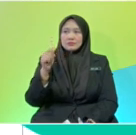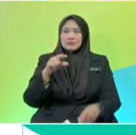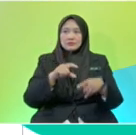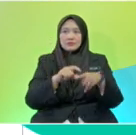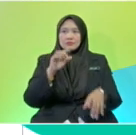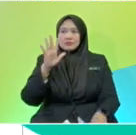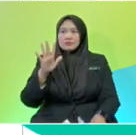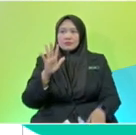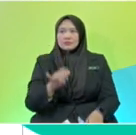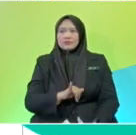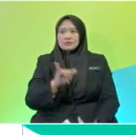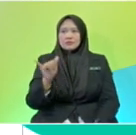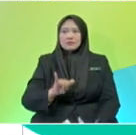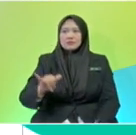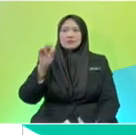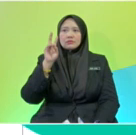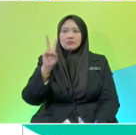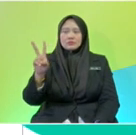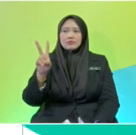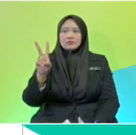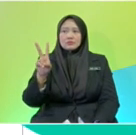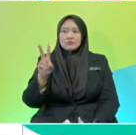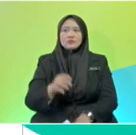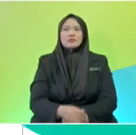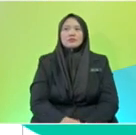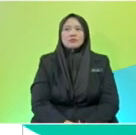bagi 5 berapa adiknya